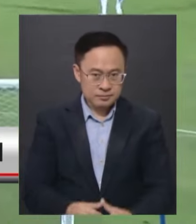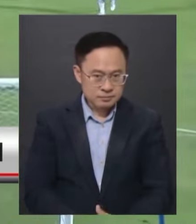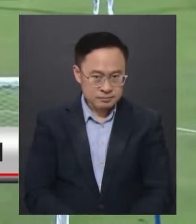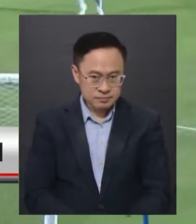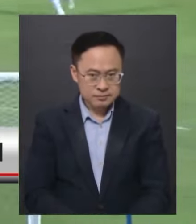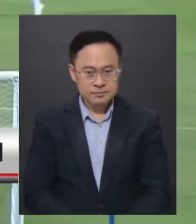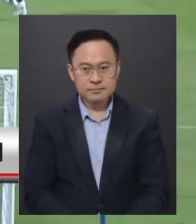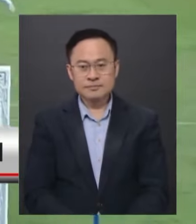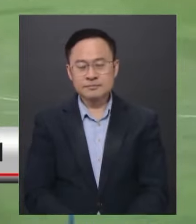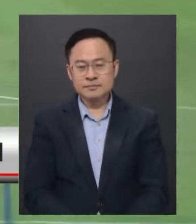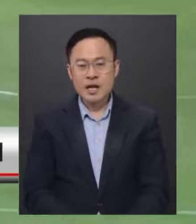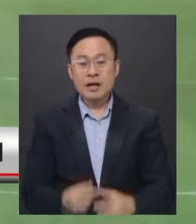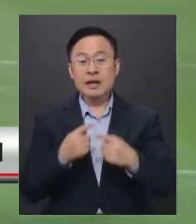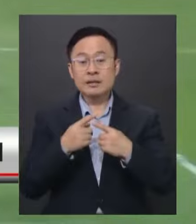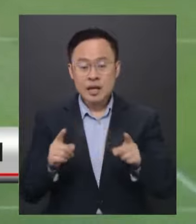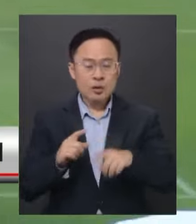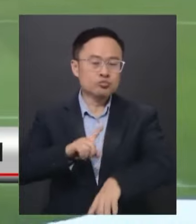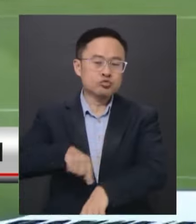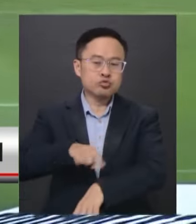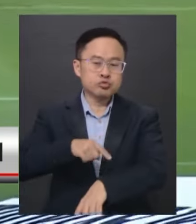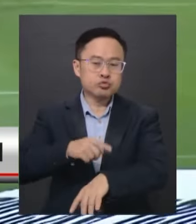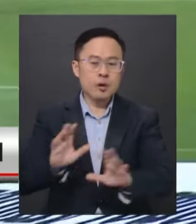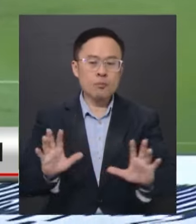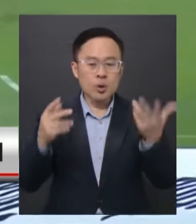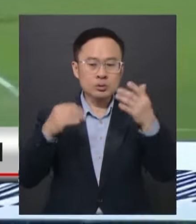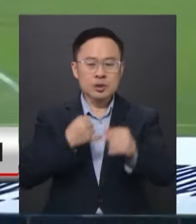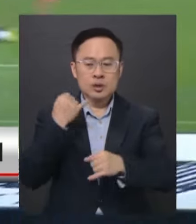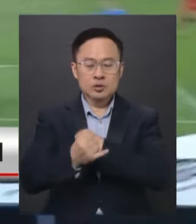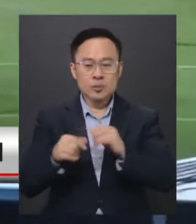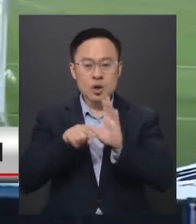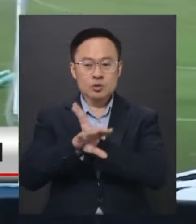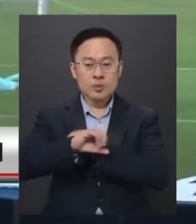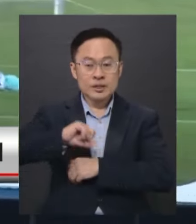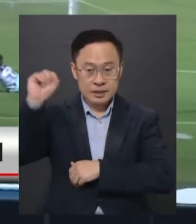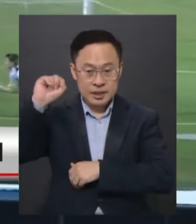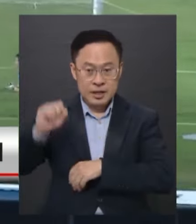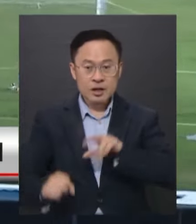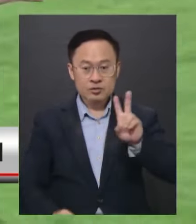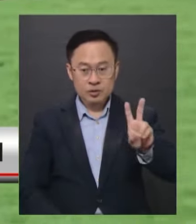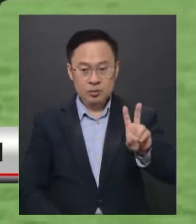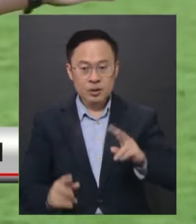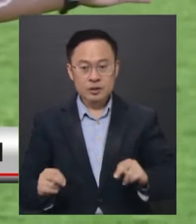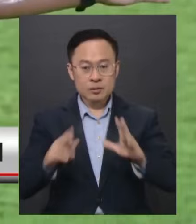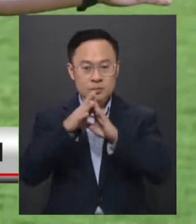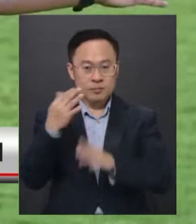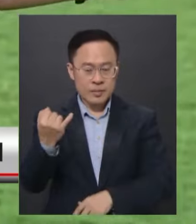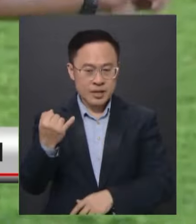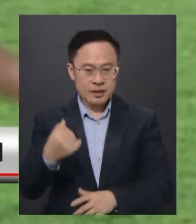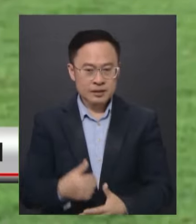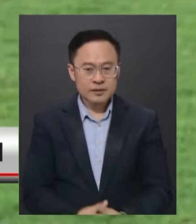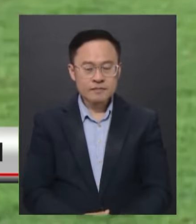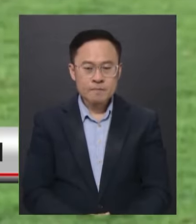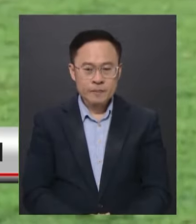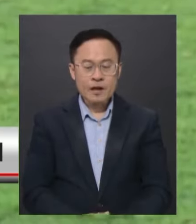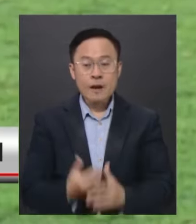คะแต่ว่าหลังจากนั้นไม่มีประตูเพิ่มค่ะจบเกมชลบุรี FCเปิดบ้านเอาชนะนครปถมยูไนเต็ดไป 2ประตูต่อ